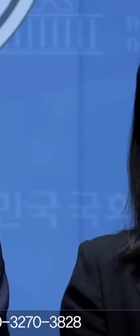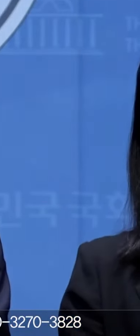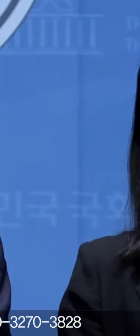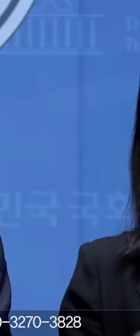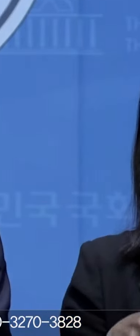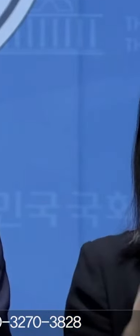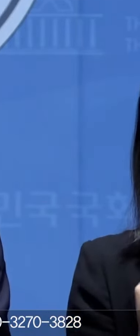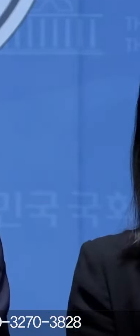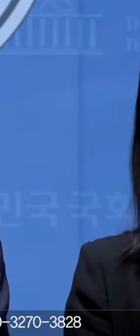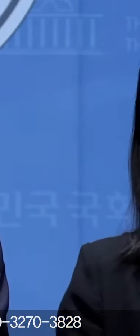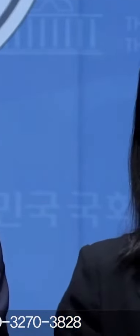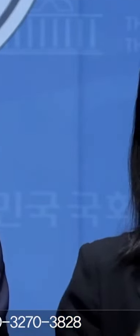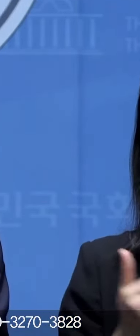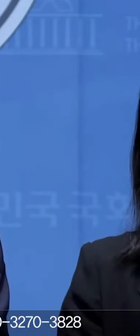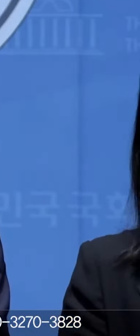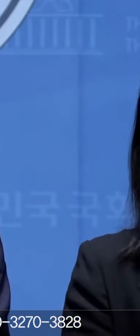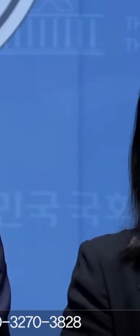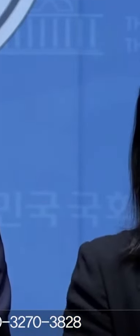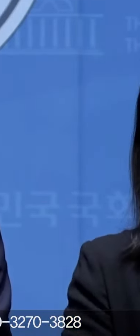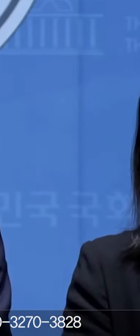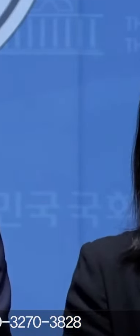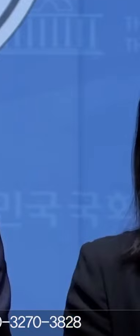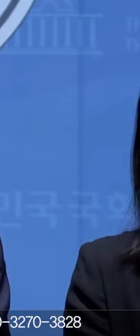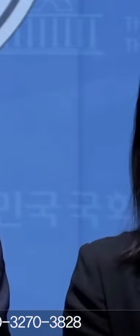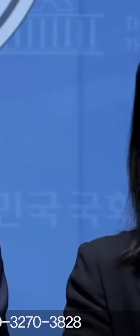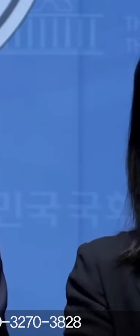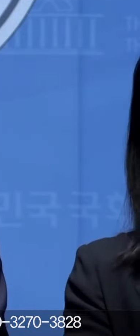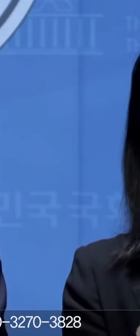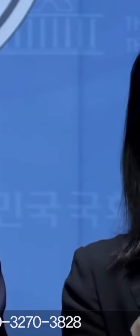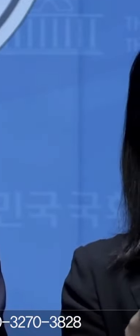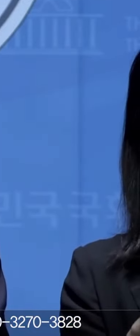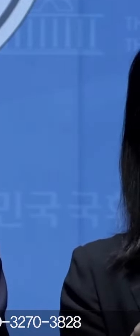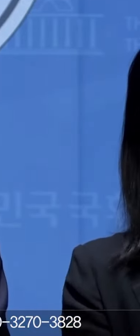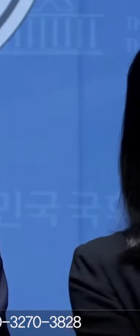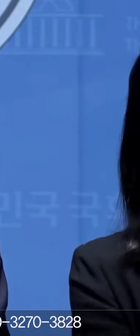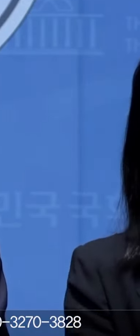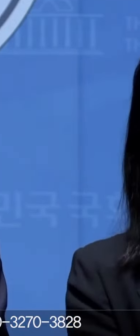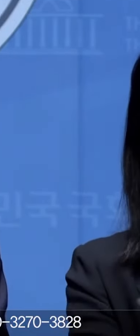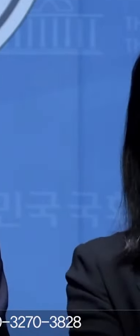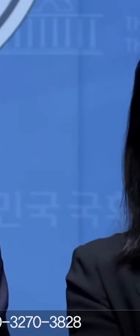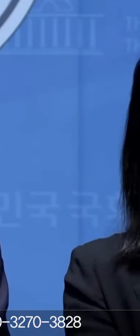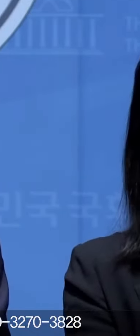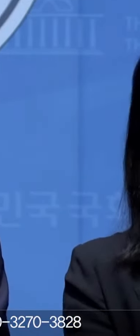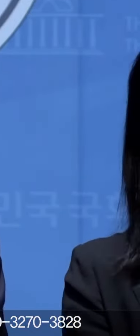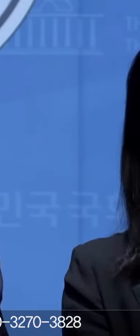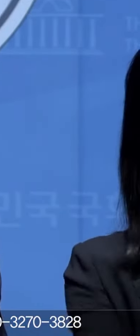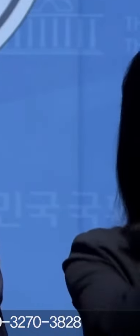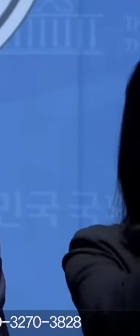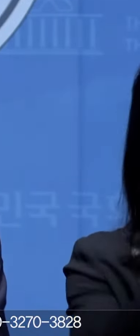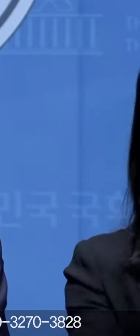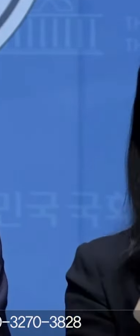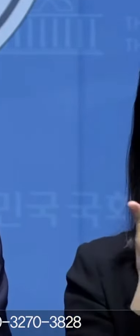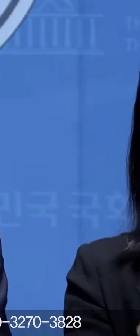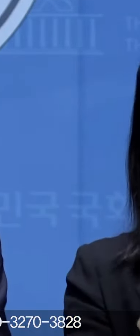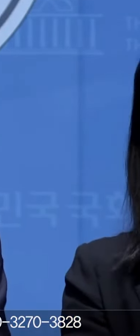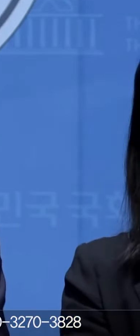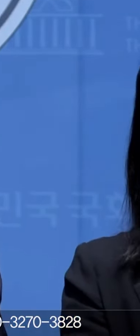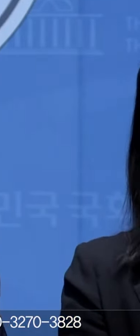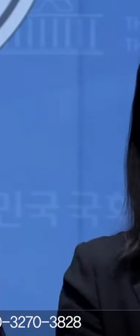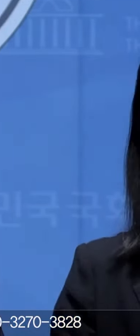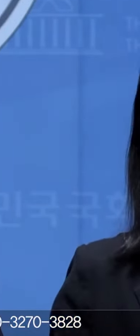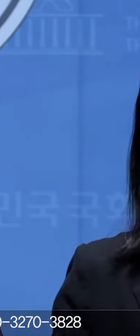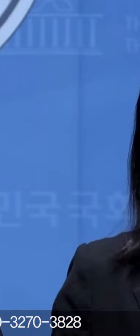62조에 따르면 국회 요구가 있을 때에는 국무총리와 국무위원 등은 출석 답변을 해야 한다라고